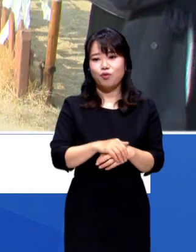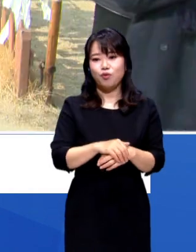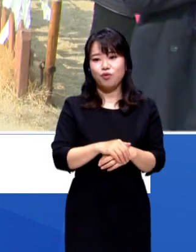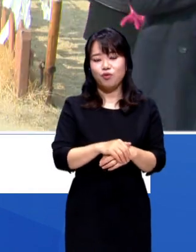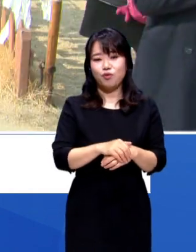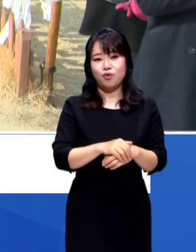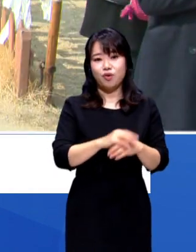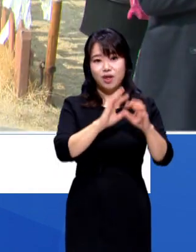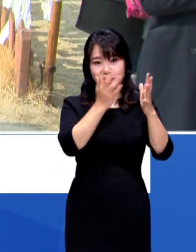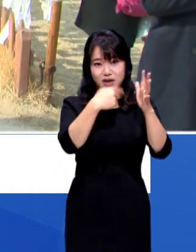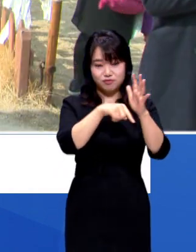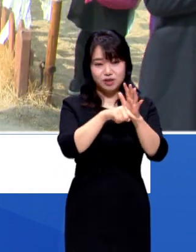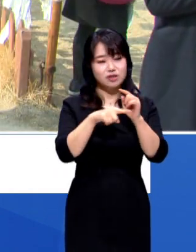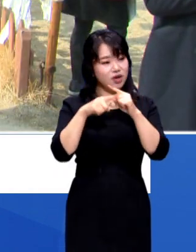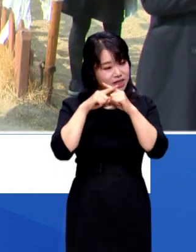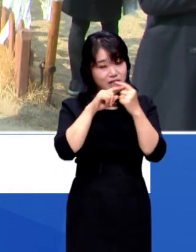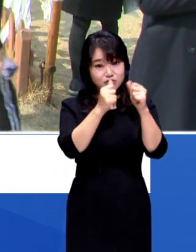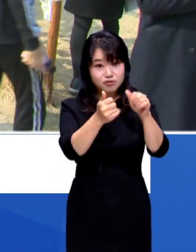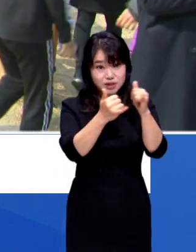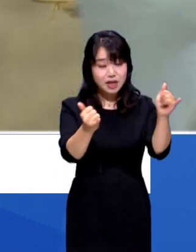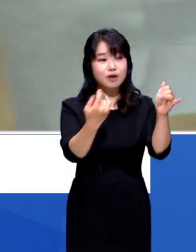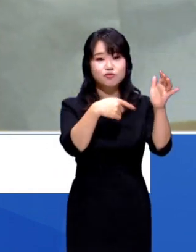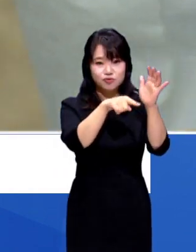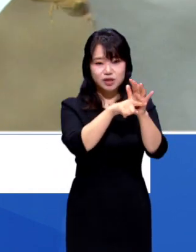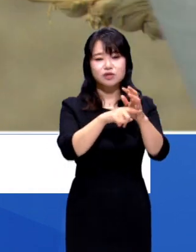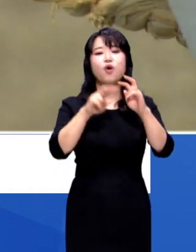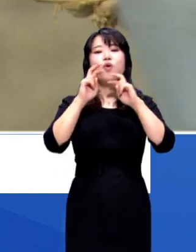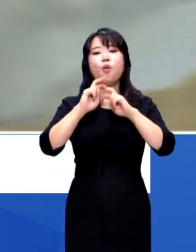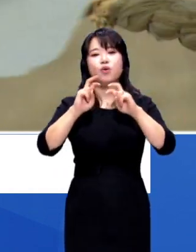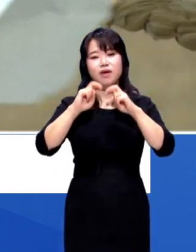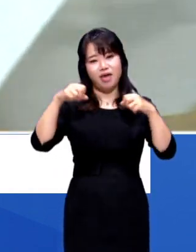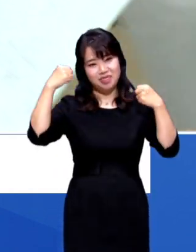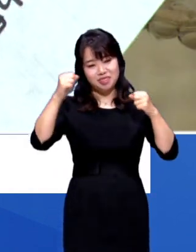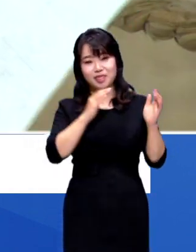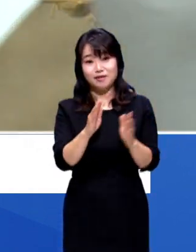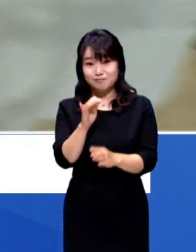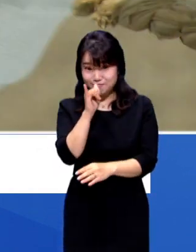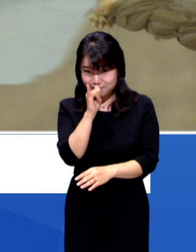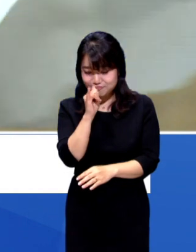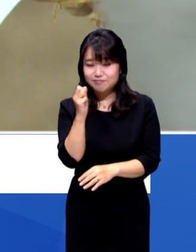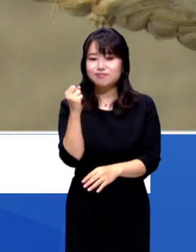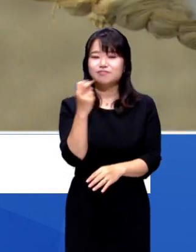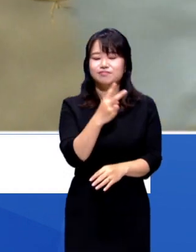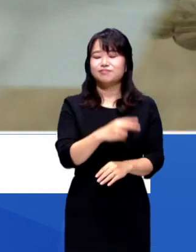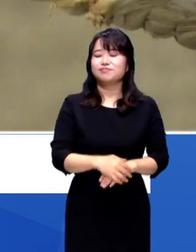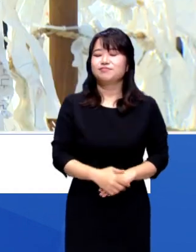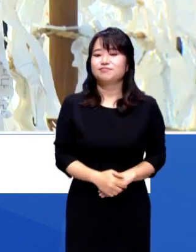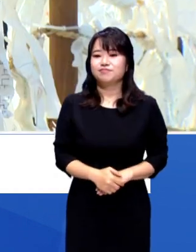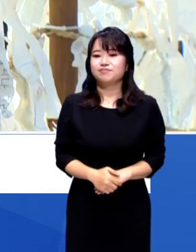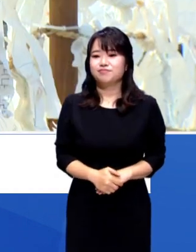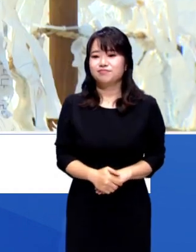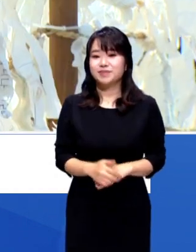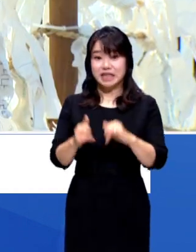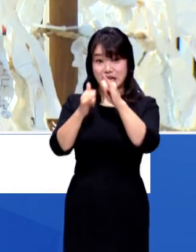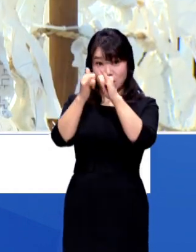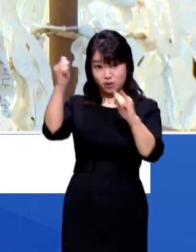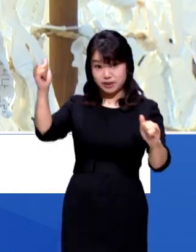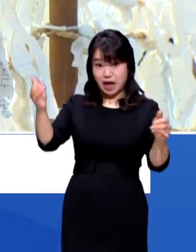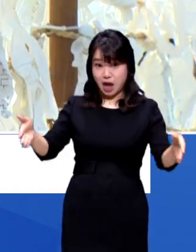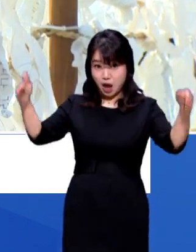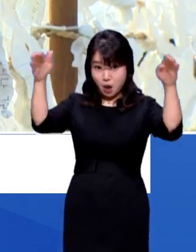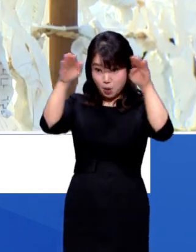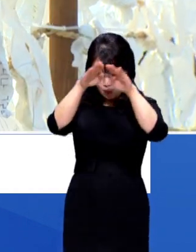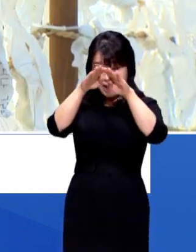선열들에게 헌정하는 공연을 할 예정입니다. 네. 그리고 역사관 그 아래쪽에 있는